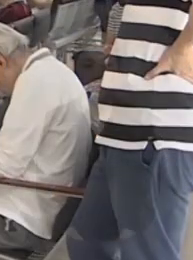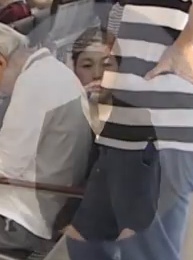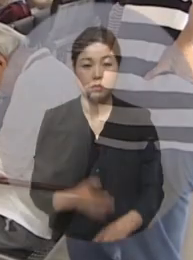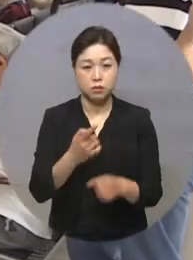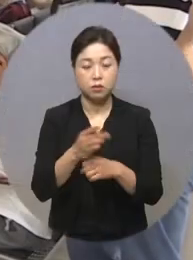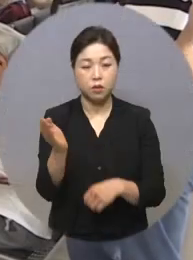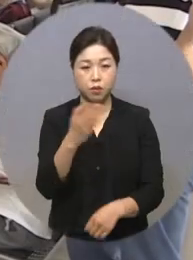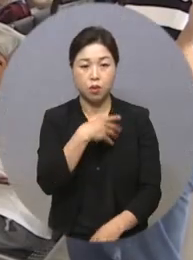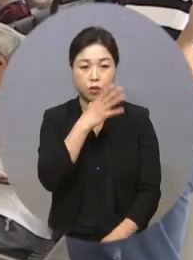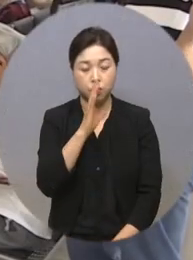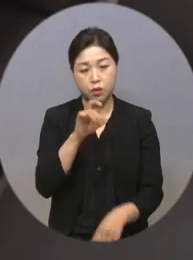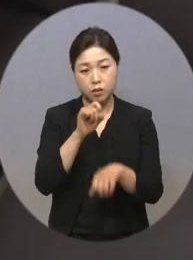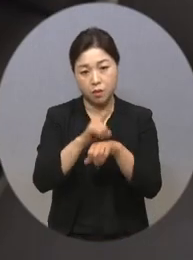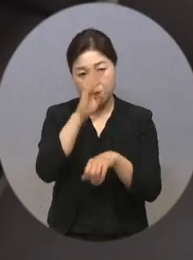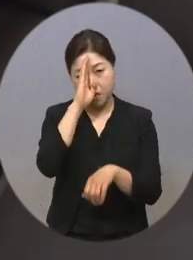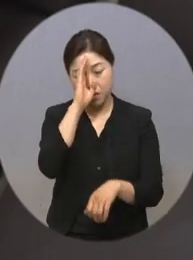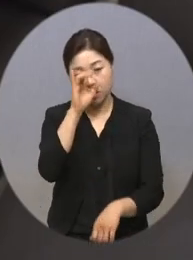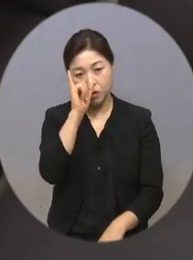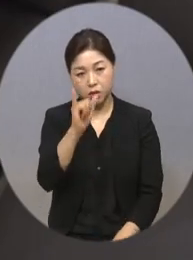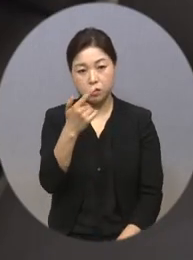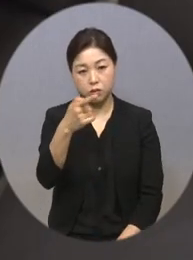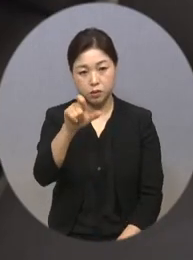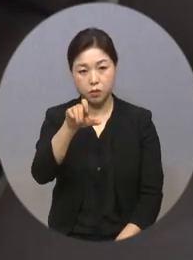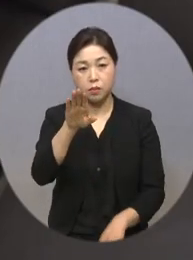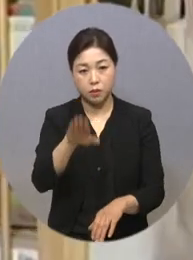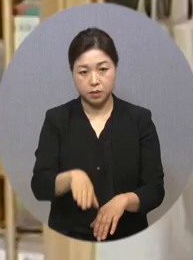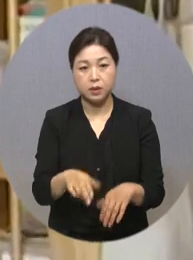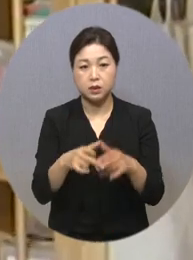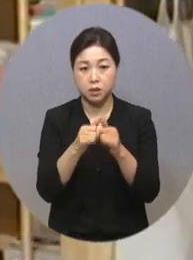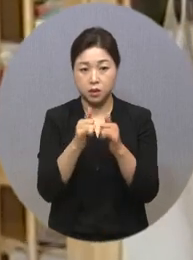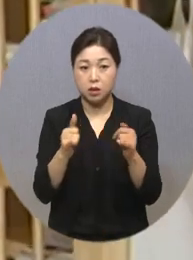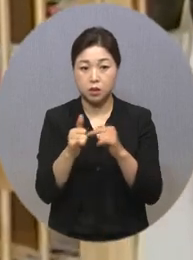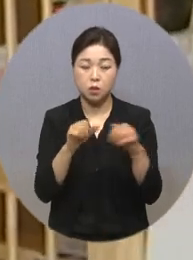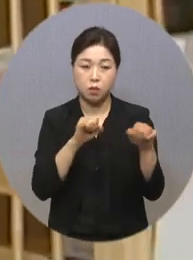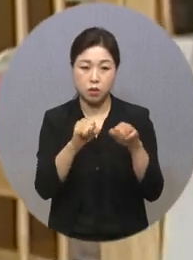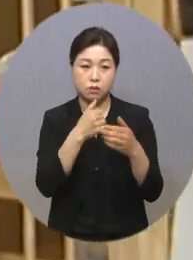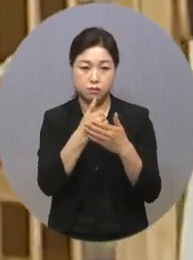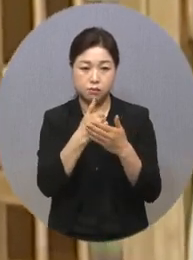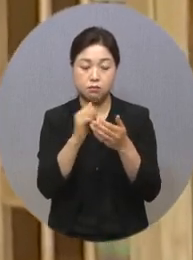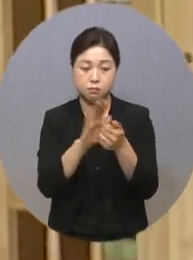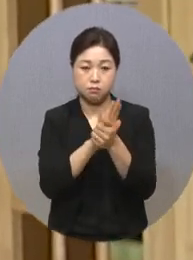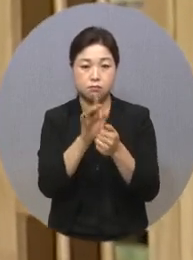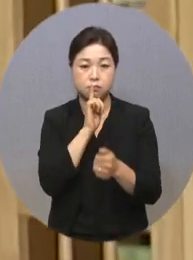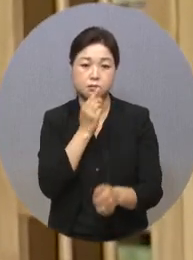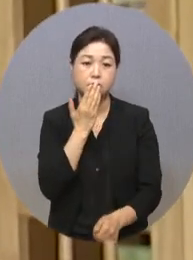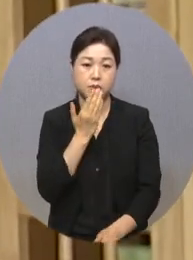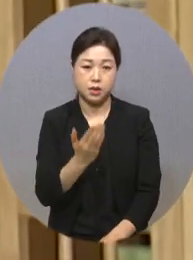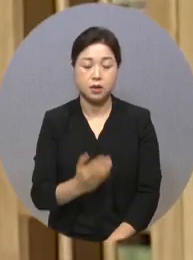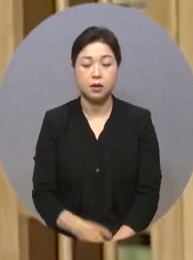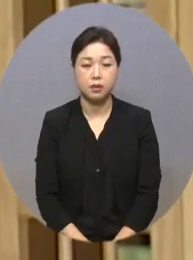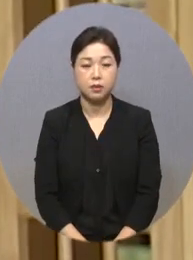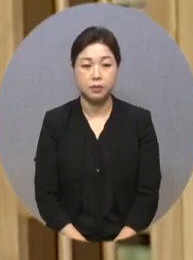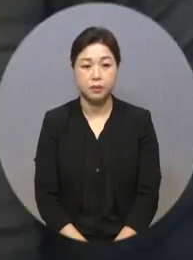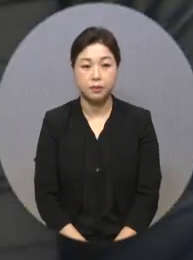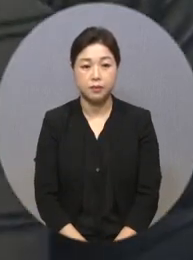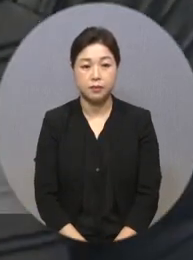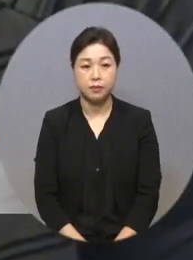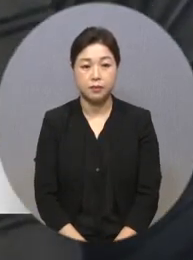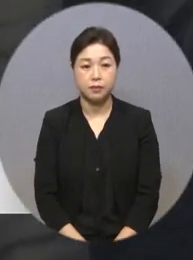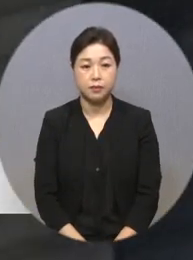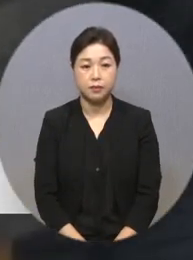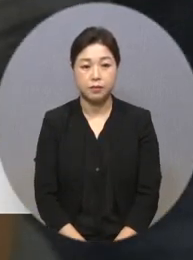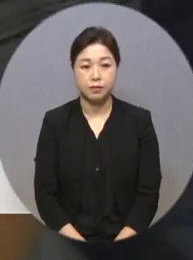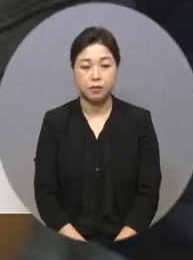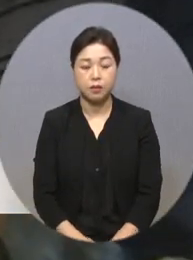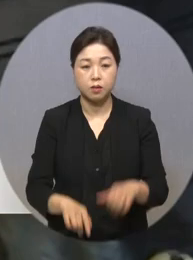내년부터 노인성 질환을 가진 65세 미만 장애인도 활동지원 서비스를 신청할 수 있게 변화됩니다.